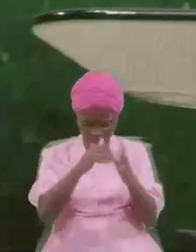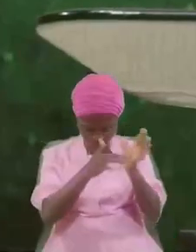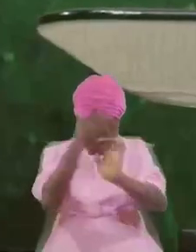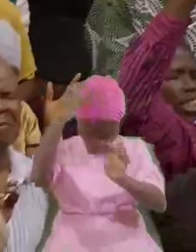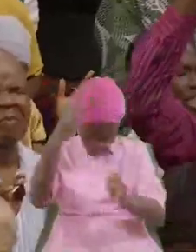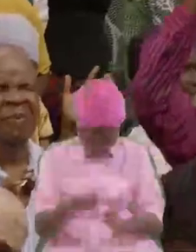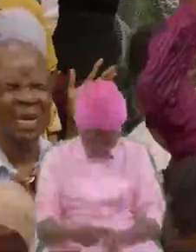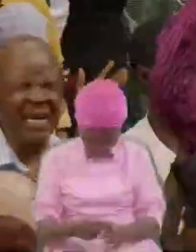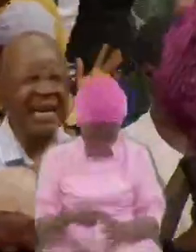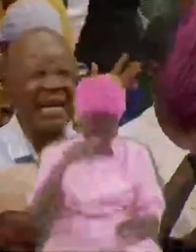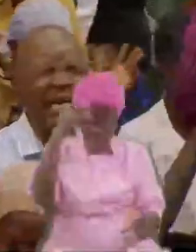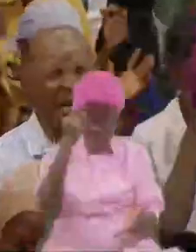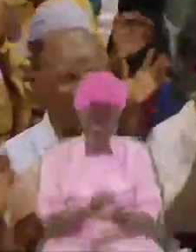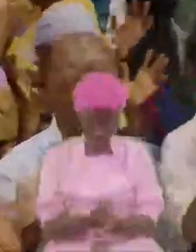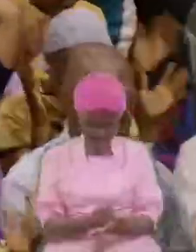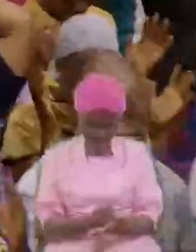de Jésus-Christ.